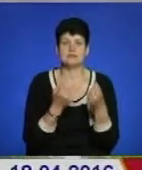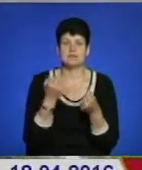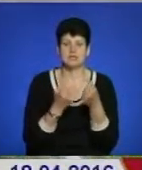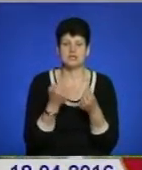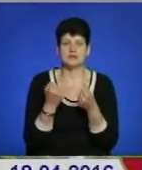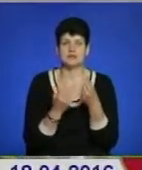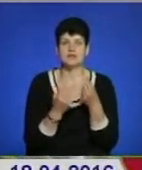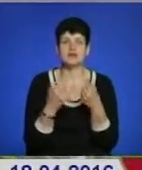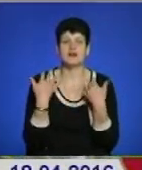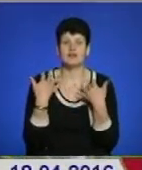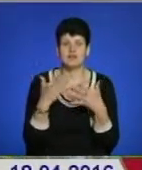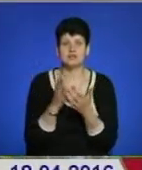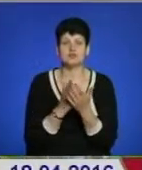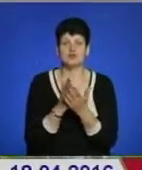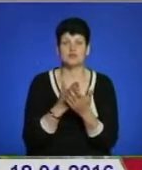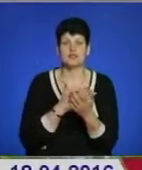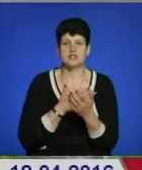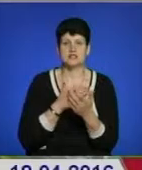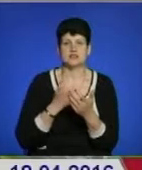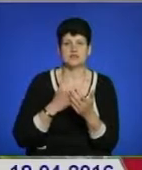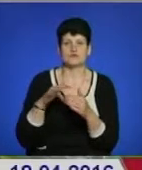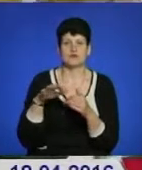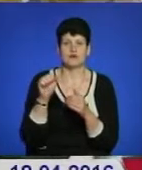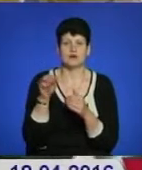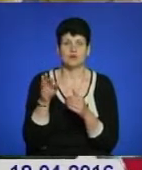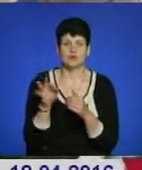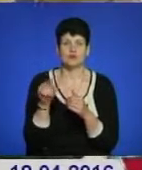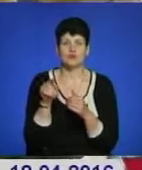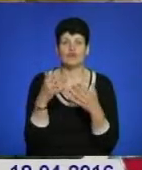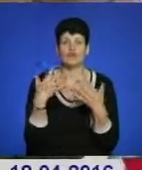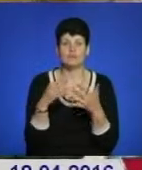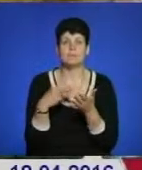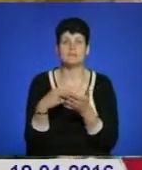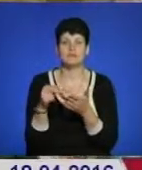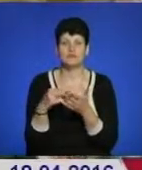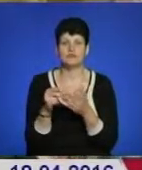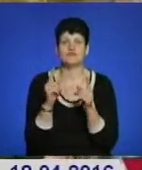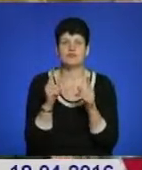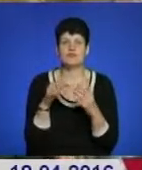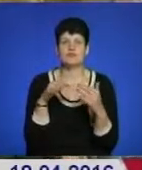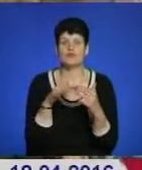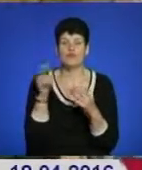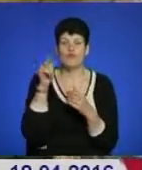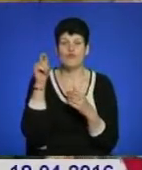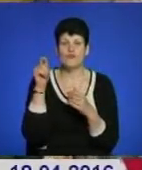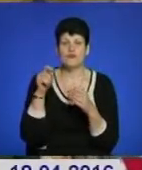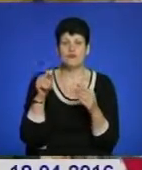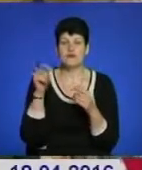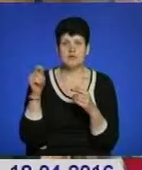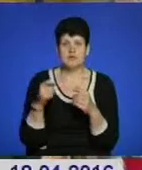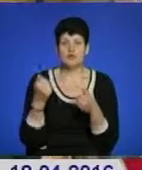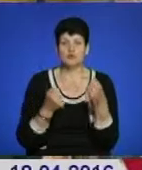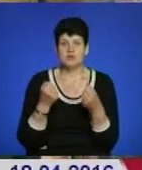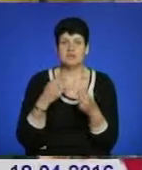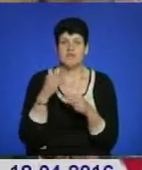чесне слово і яка вже служить нашим бійцям в зоні АТО. Воно вже навіть придбане і воно вже навіть воює, це автомобіль, за який ми